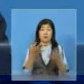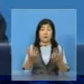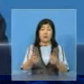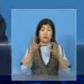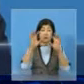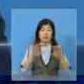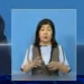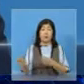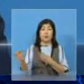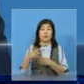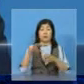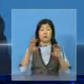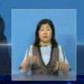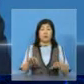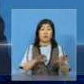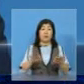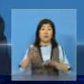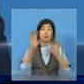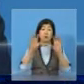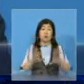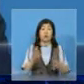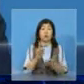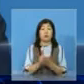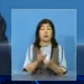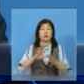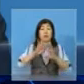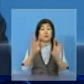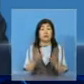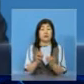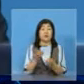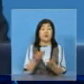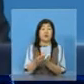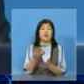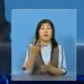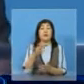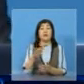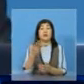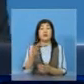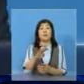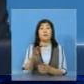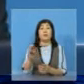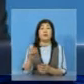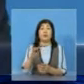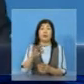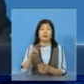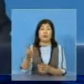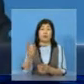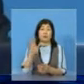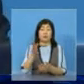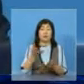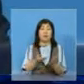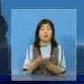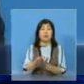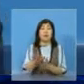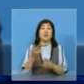По поручению президента проект закона должен быть обеспечен финансами. 5,3 триллиона тенге будут выделены именно на реализацию этого законопроекта.